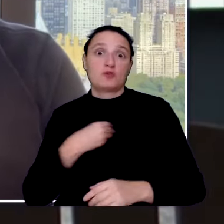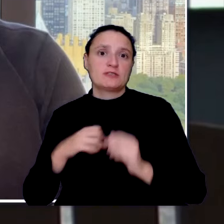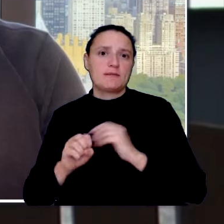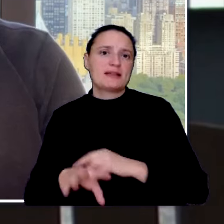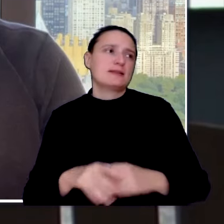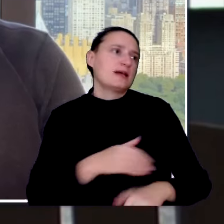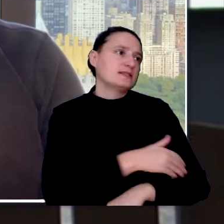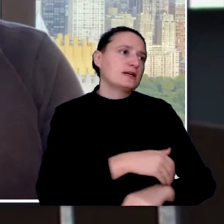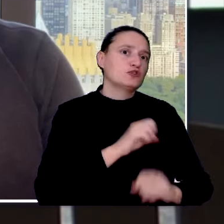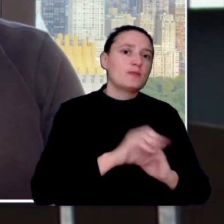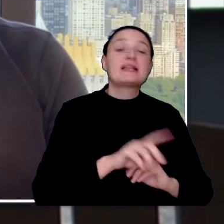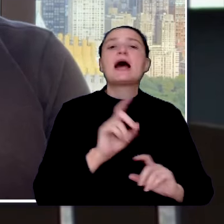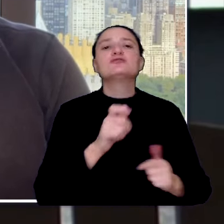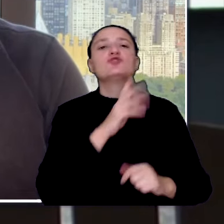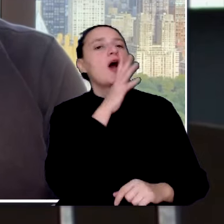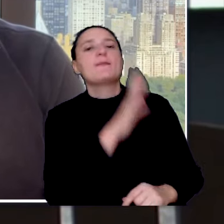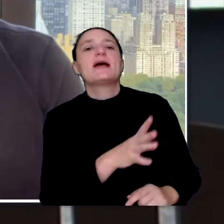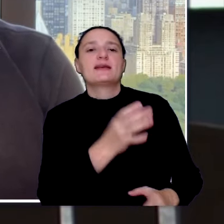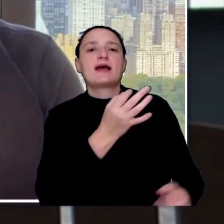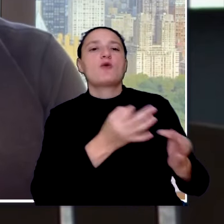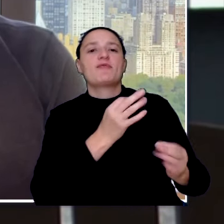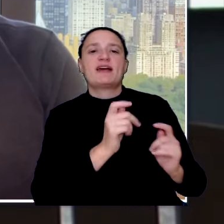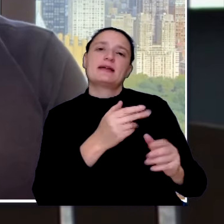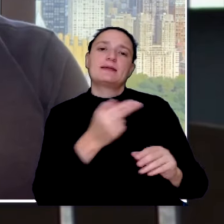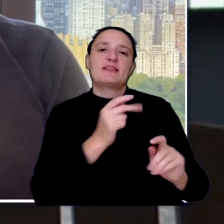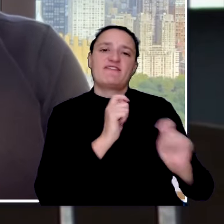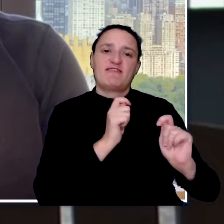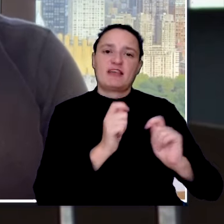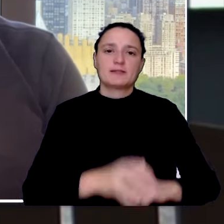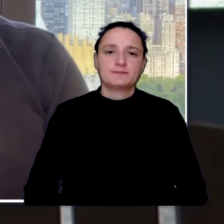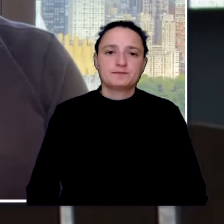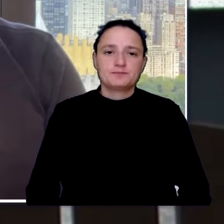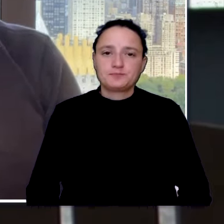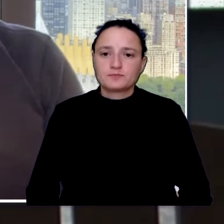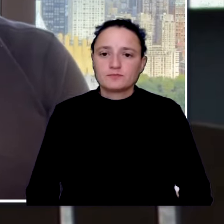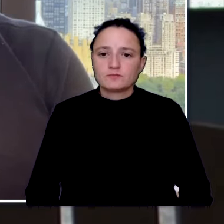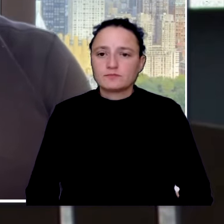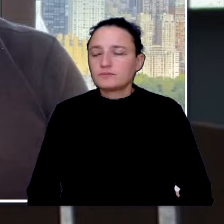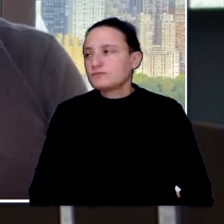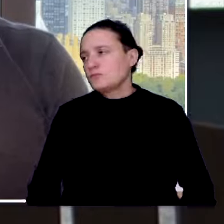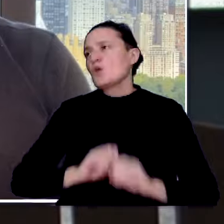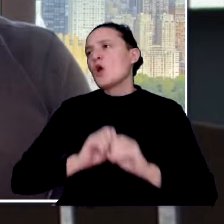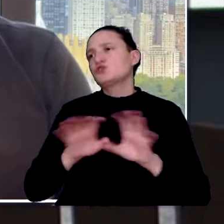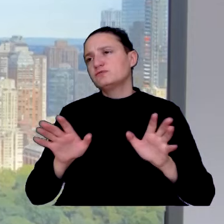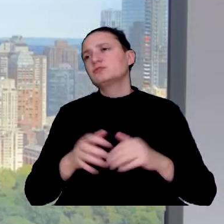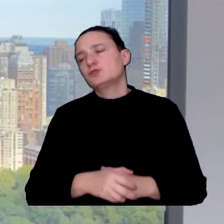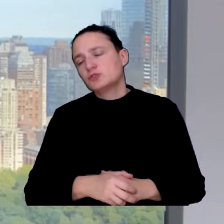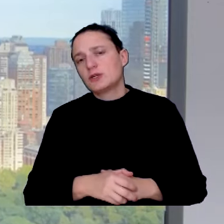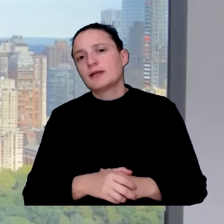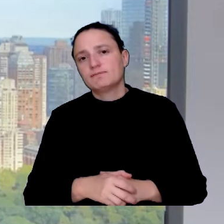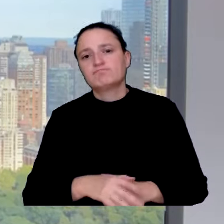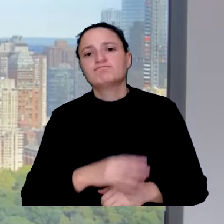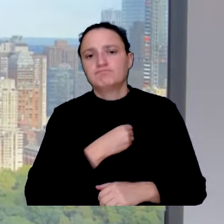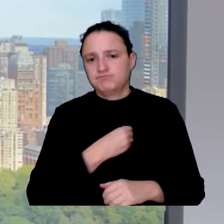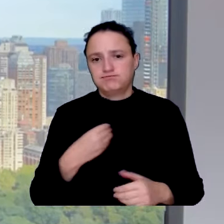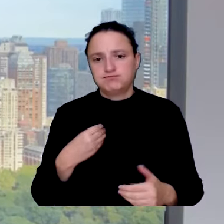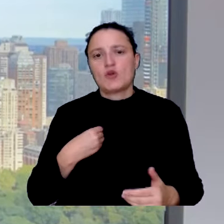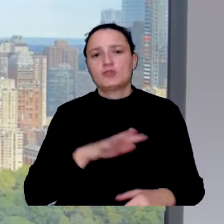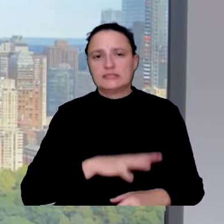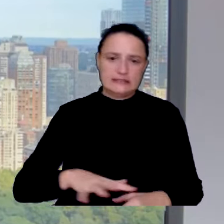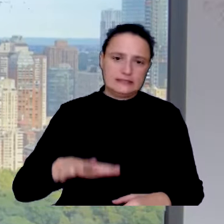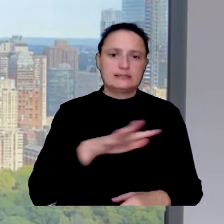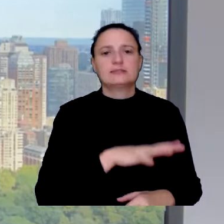temat tego wywiadu mówi się w Stanach Zjednoczonych? No, oczywiście dla polskiej prasy, no, w szczególności